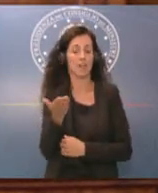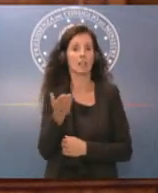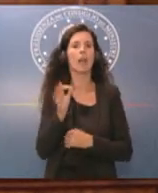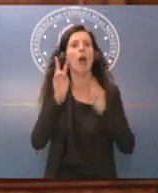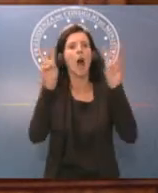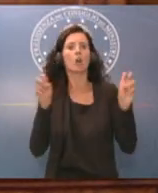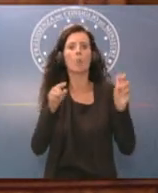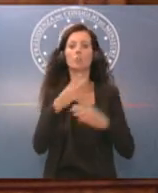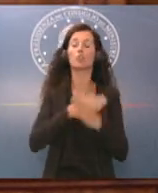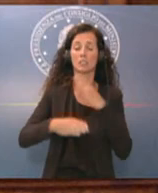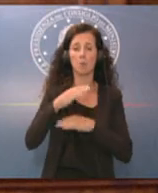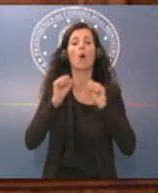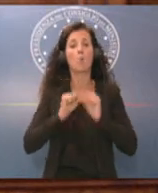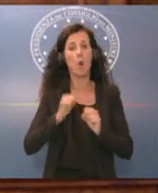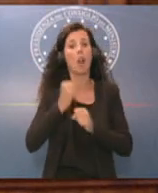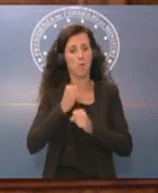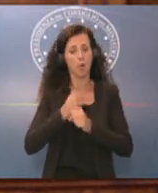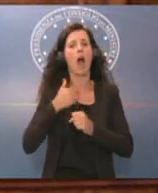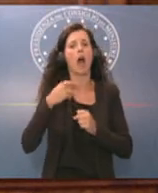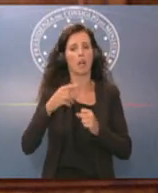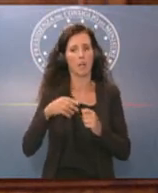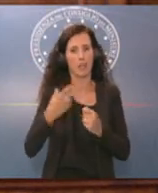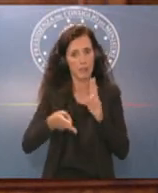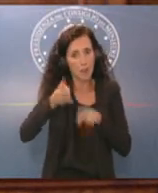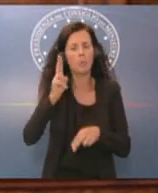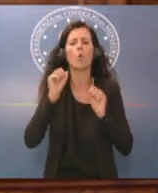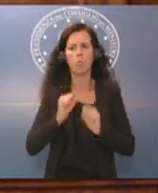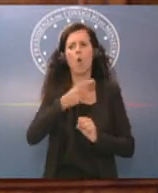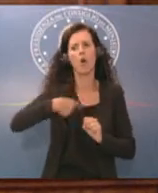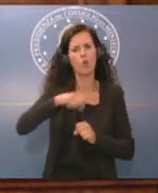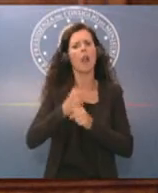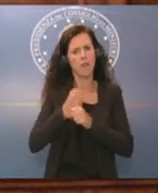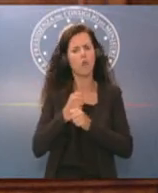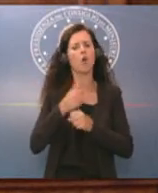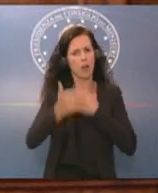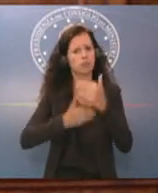disabilità si può fare tanto e faremo tanto. Grazie.